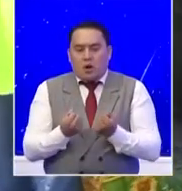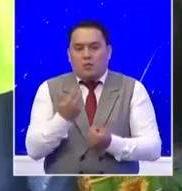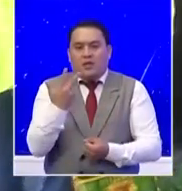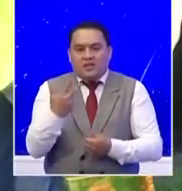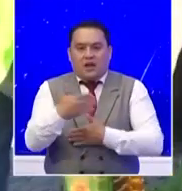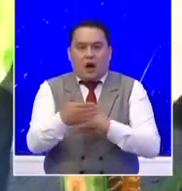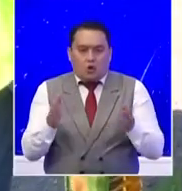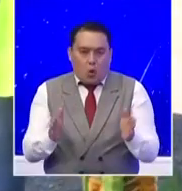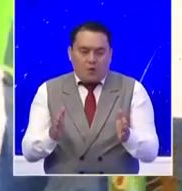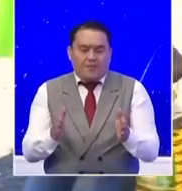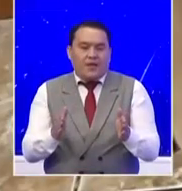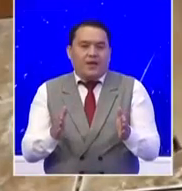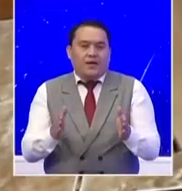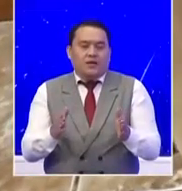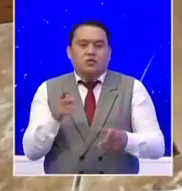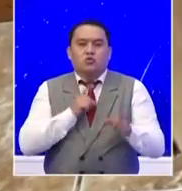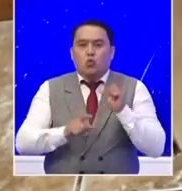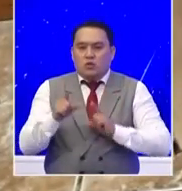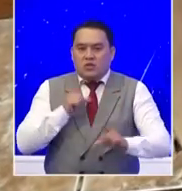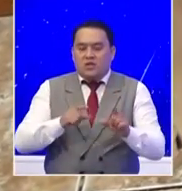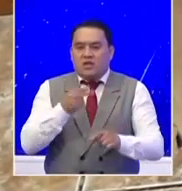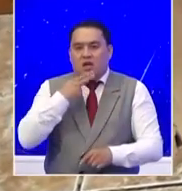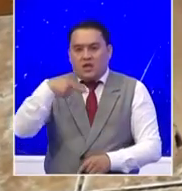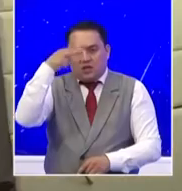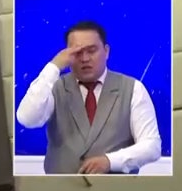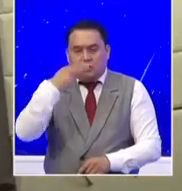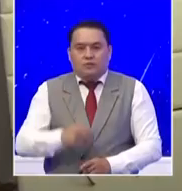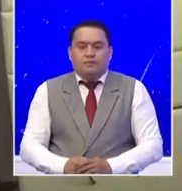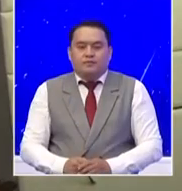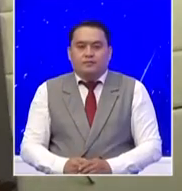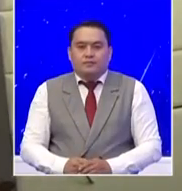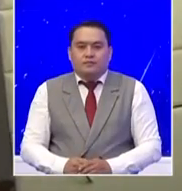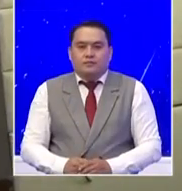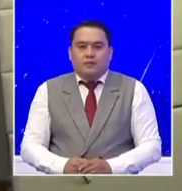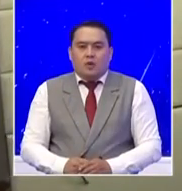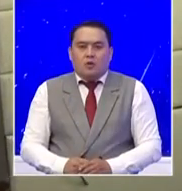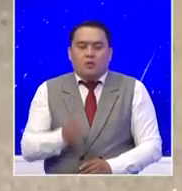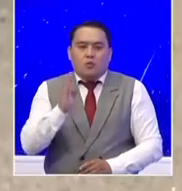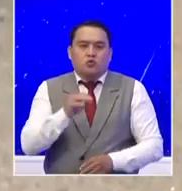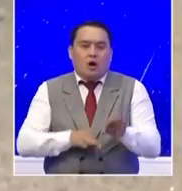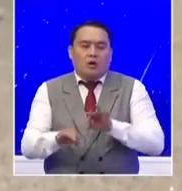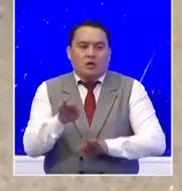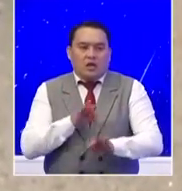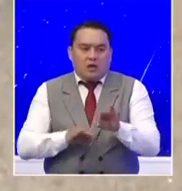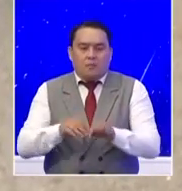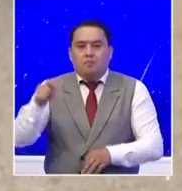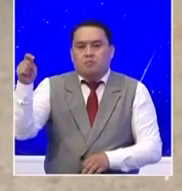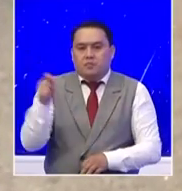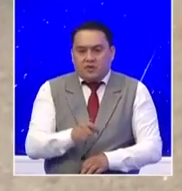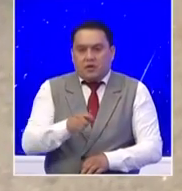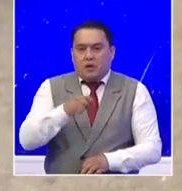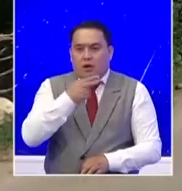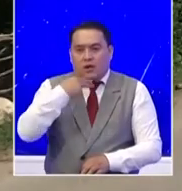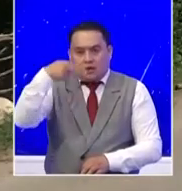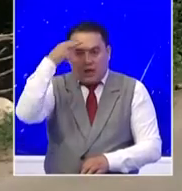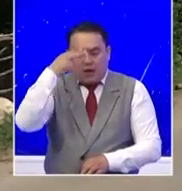3 коробки. В числе волонтеров и студент итальянского института «Ла Сапиенца». Ирлан Муратбек, будущий архитектор. Приехал к родителям на